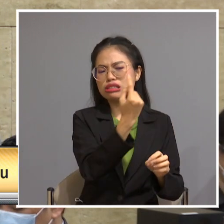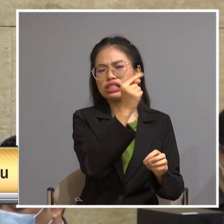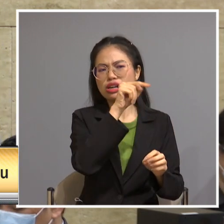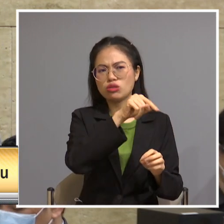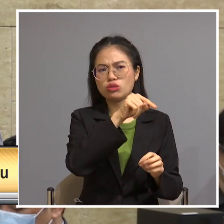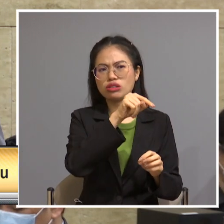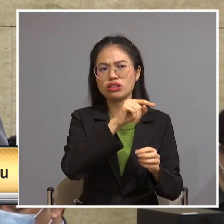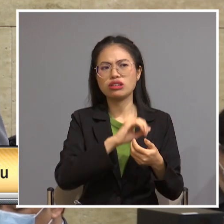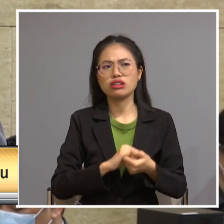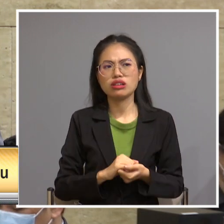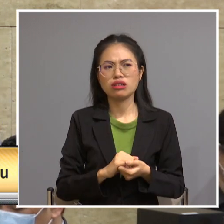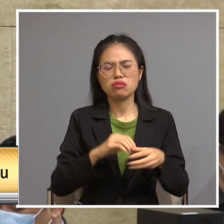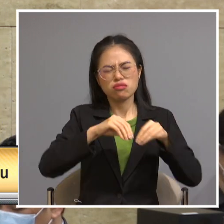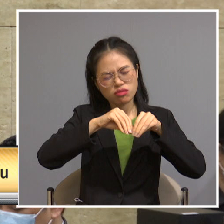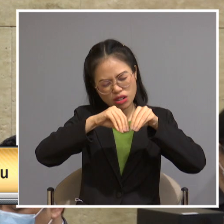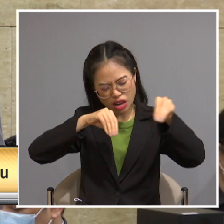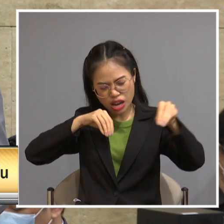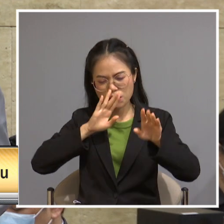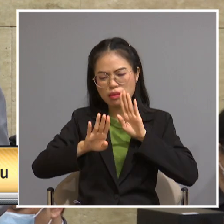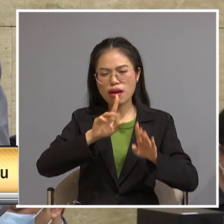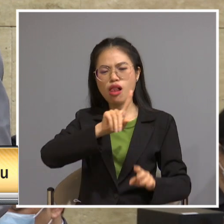ตimar